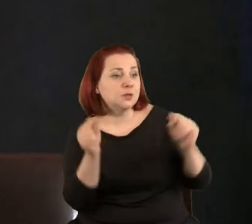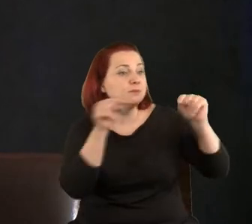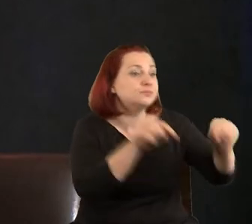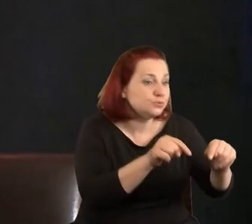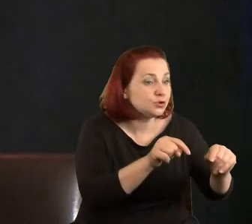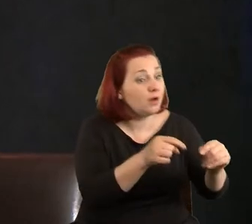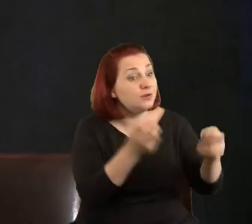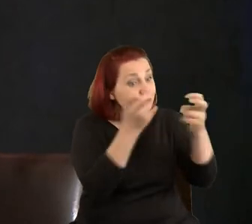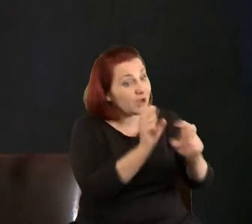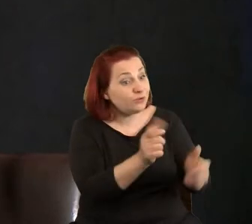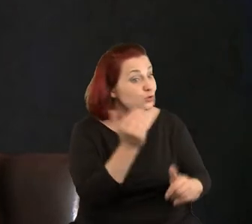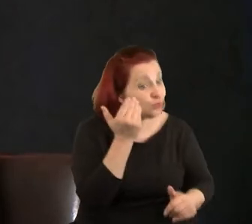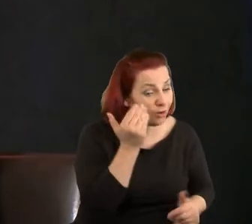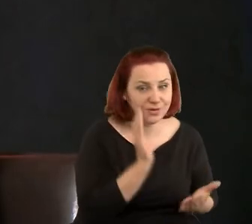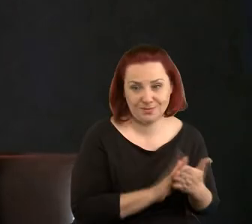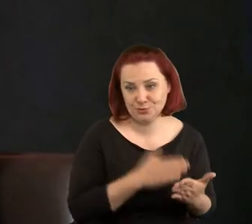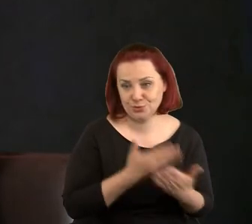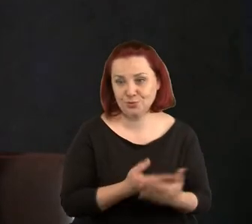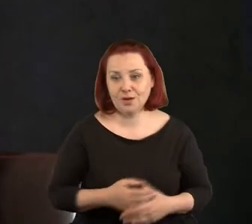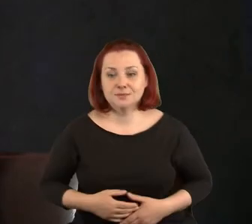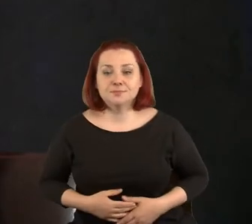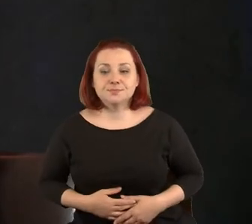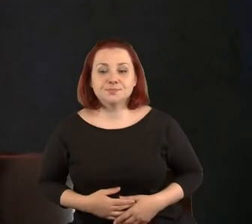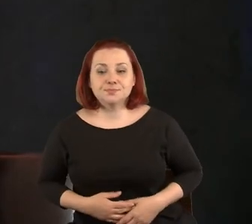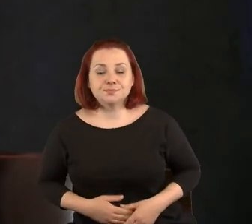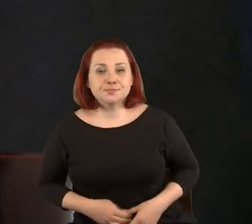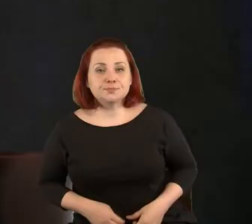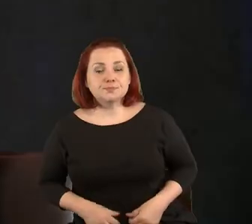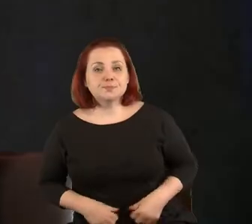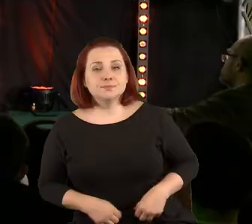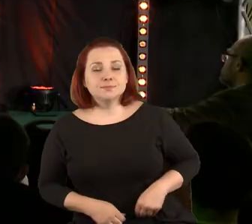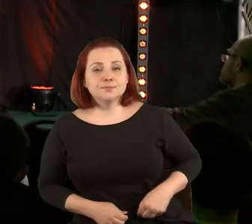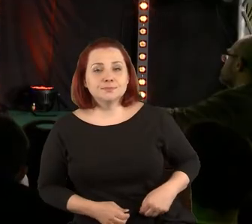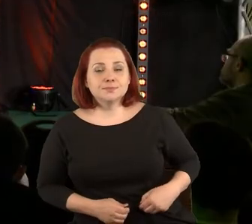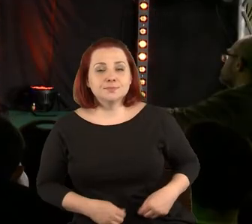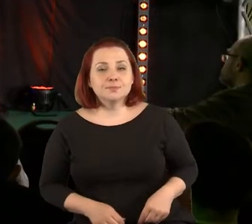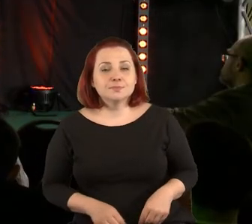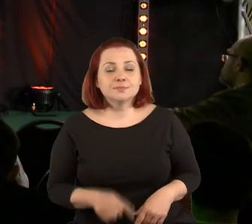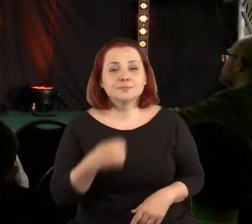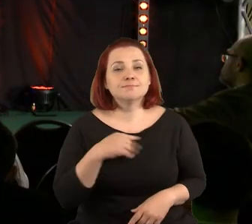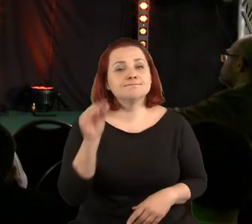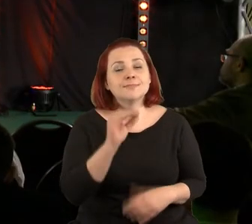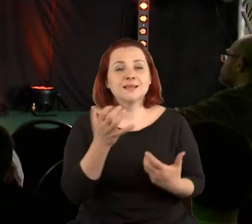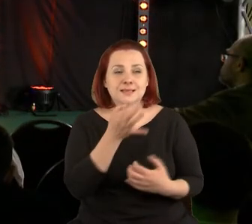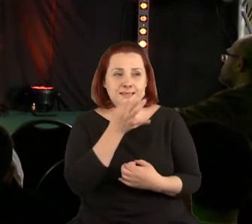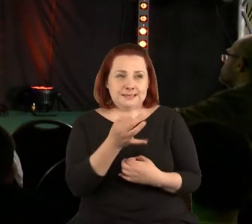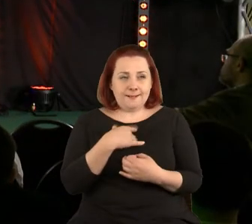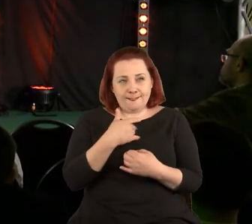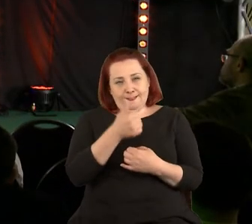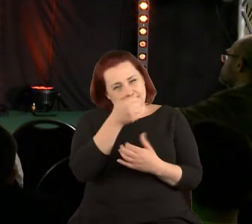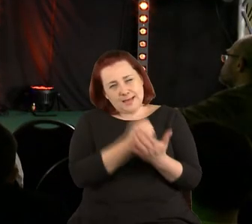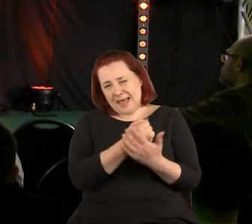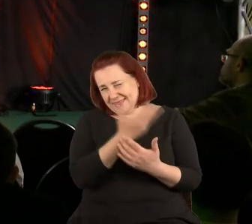się dowiem. To znaczy ja jeszcze bym chciała zapytać o taką rzecz, tylko nie wiem jak to zrobić, dlatego